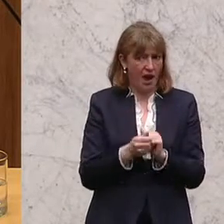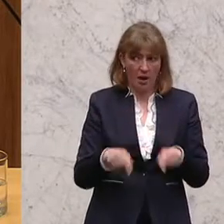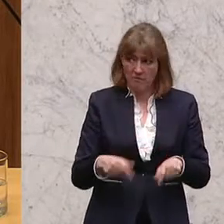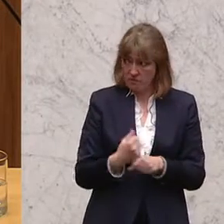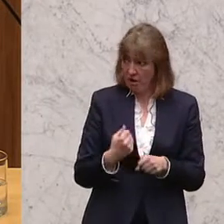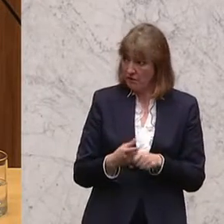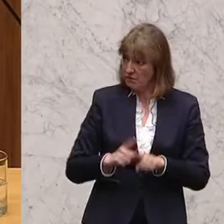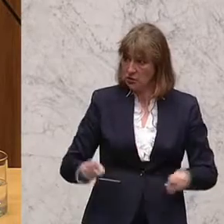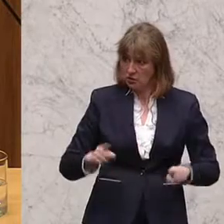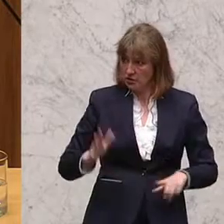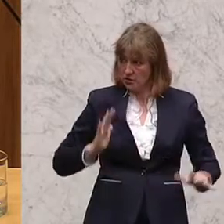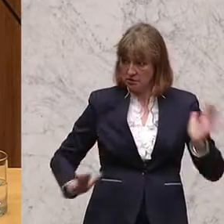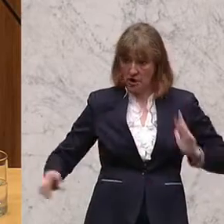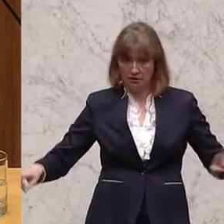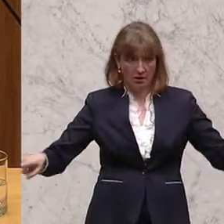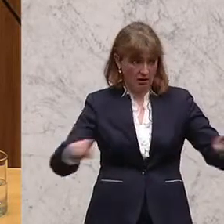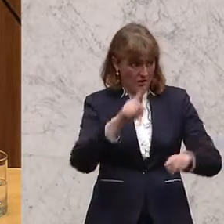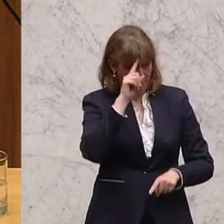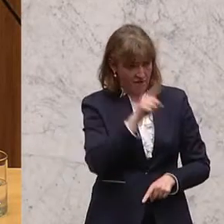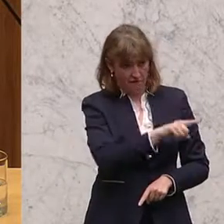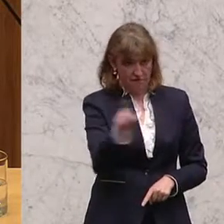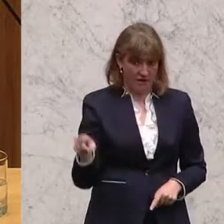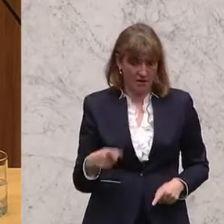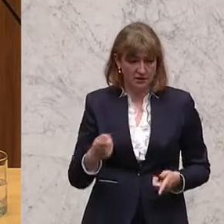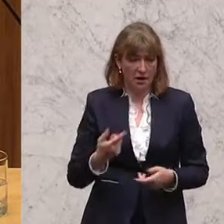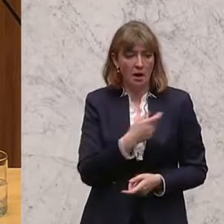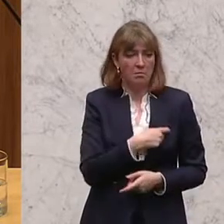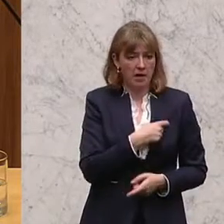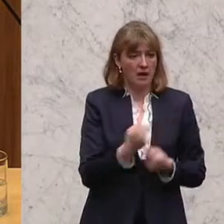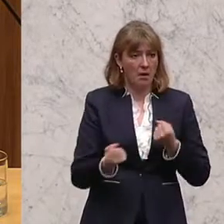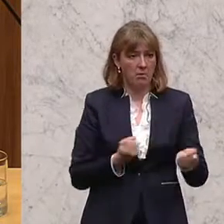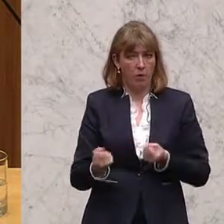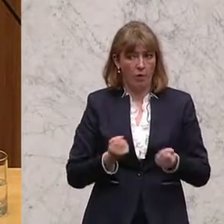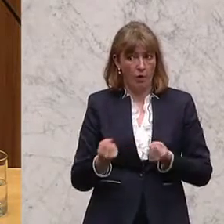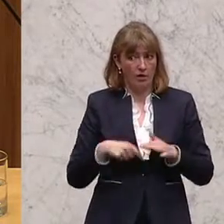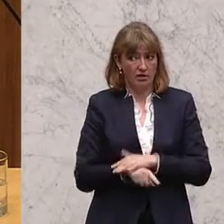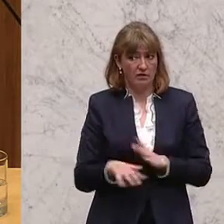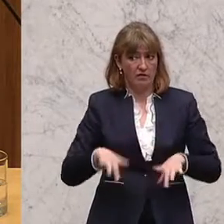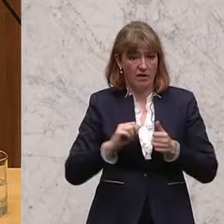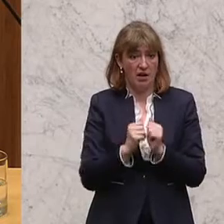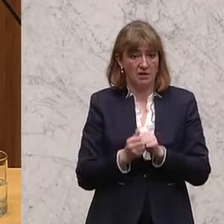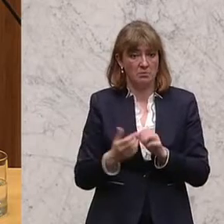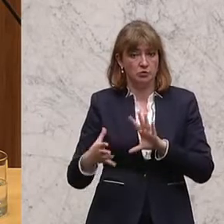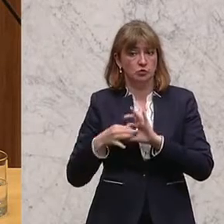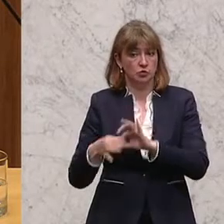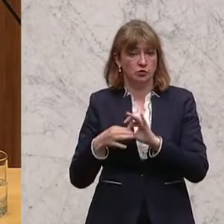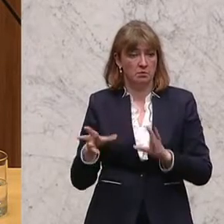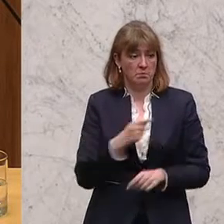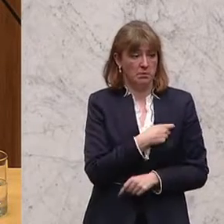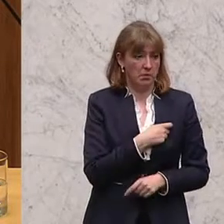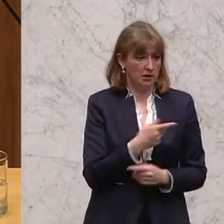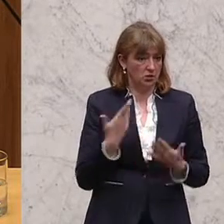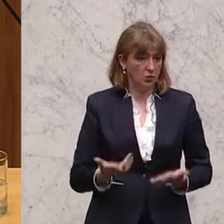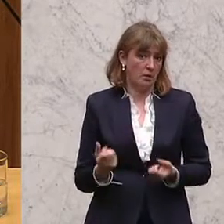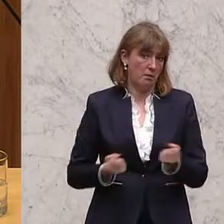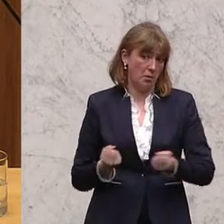von unterschiedlichster Seite, das wissen Sie alle. Hier wird parteipolitischer Wahlkampf gemacht im Zusammenspiel mit den Parteien. Das ist eine